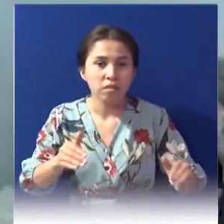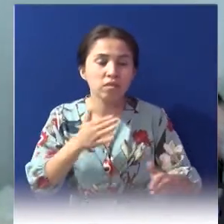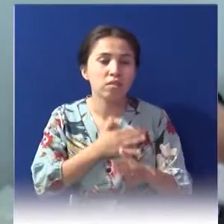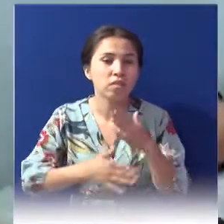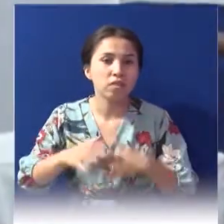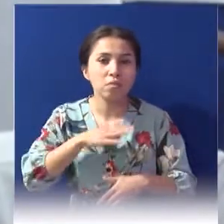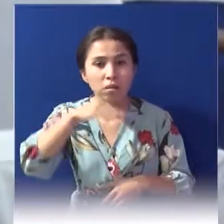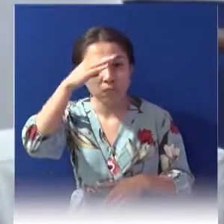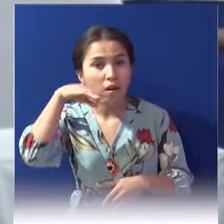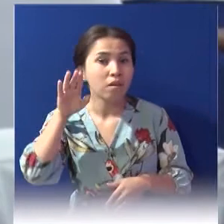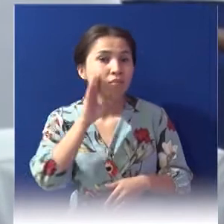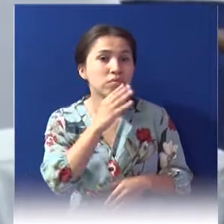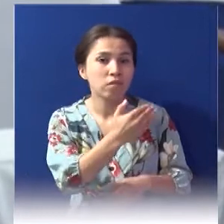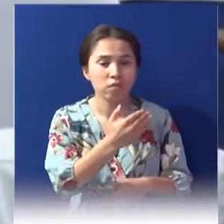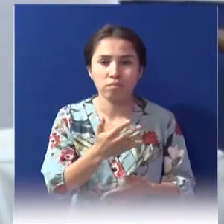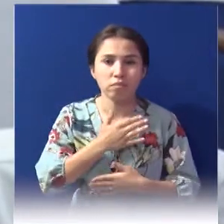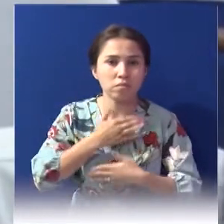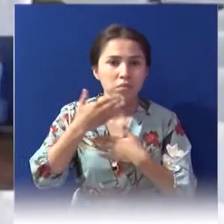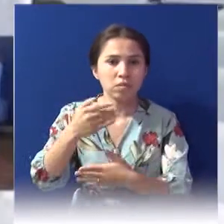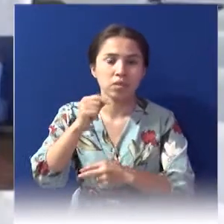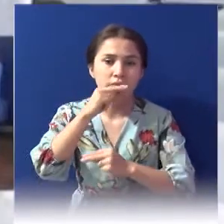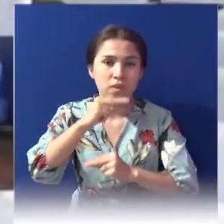очередь, выразили благодарность за оказанную им